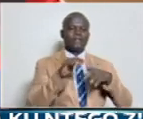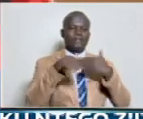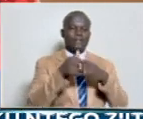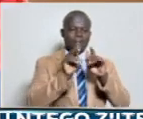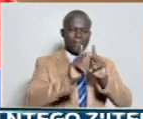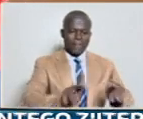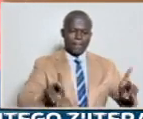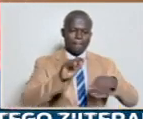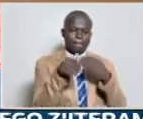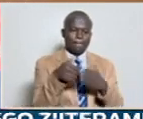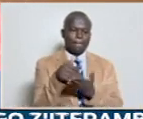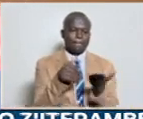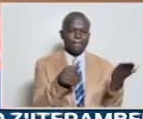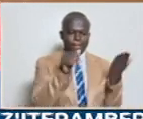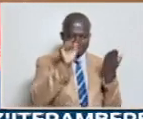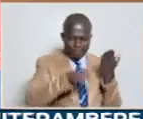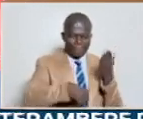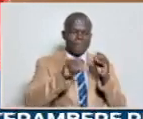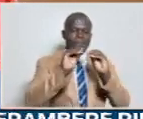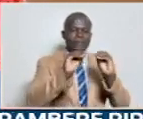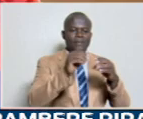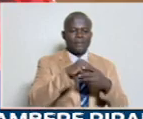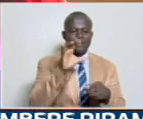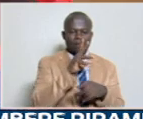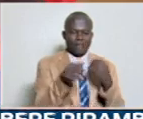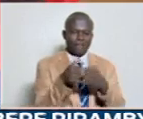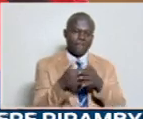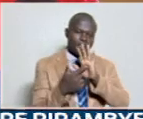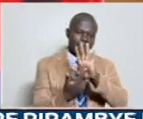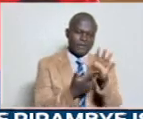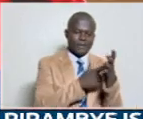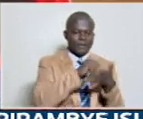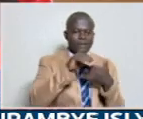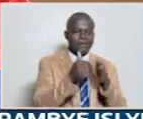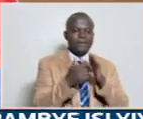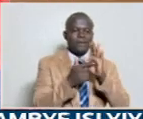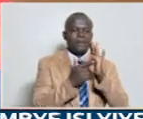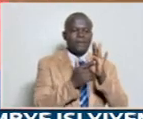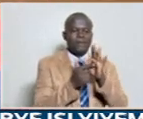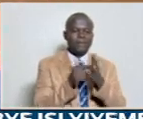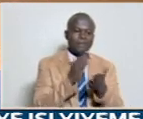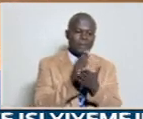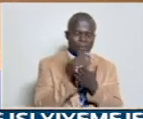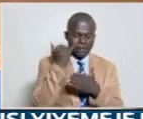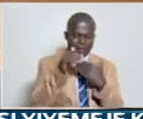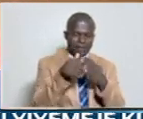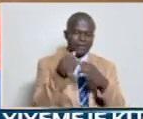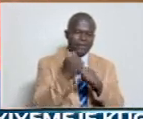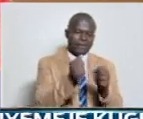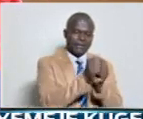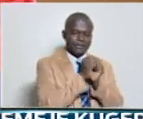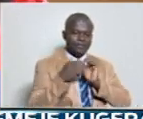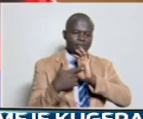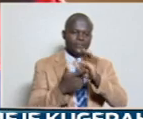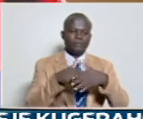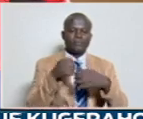amahoro, ni ikimenyetso cyagombye kubera urugero abanyafurika, ni ikimenyetso kandi kigaragaza ko abagomba iyo bakoze urugendo bari hamwe, bigaragaza